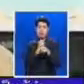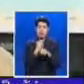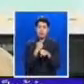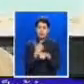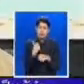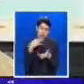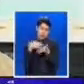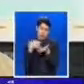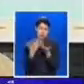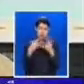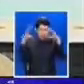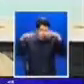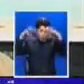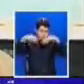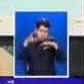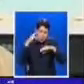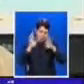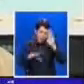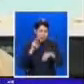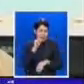ลิตกินเนี่ยหลังฤดูฝนเนี่ยเรามีน้ําอยู่ประมาณ